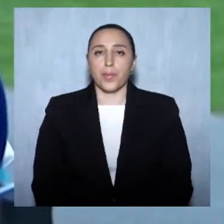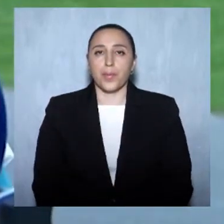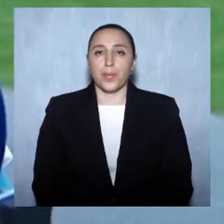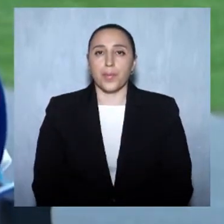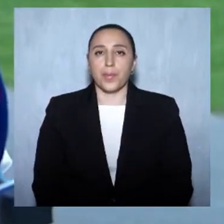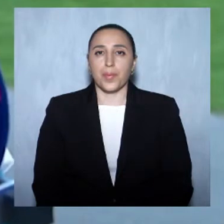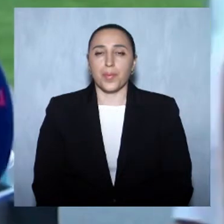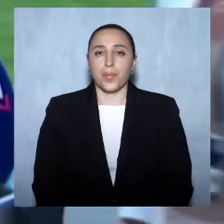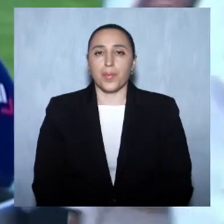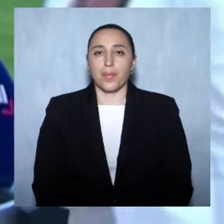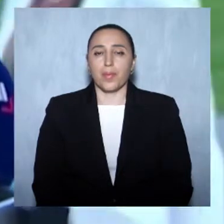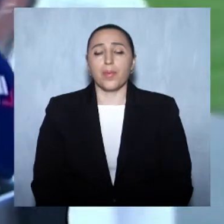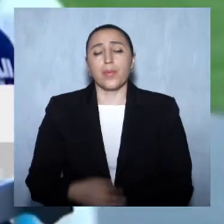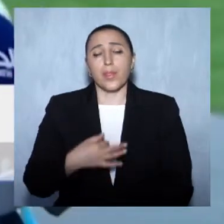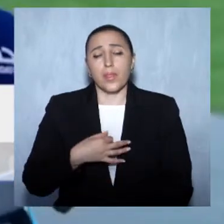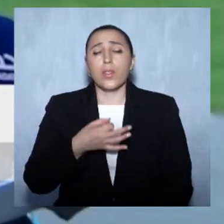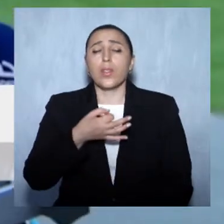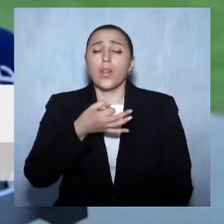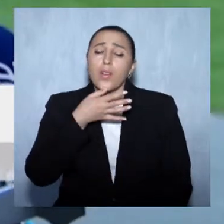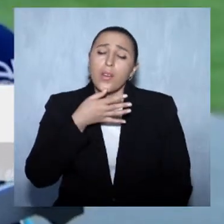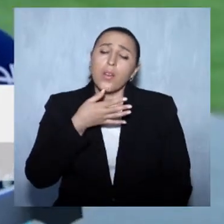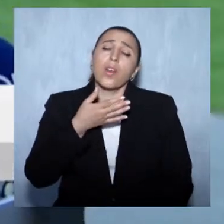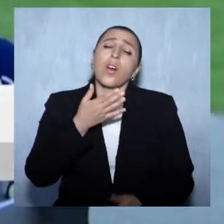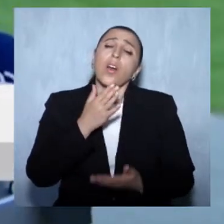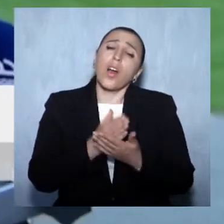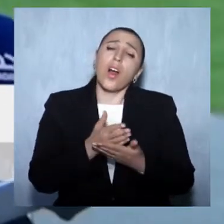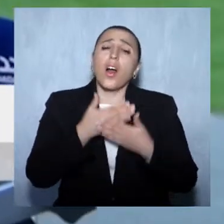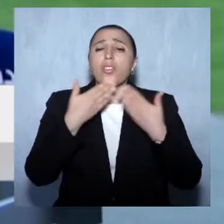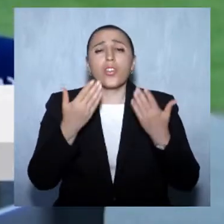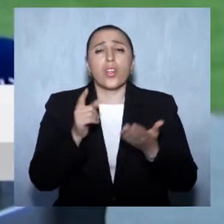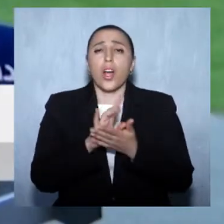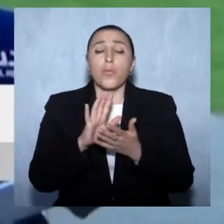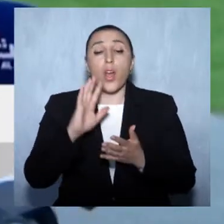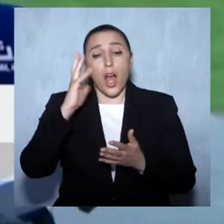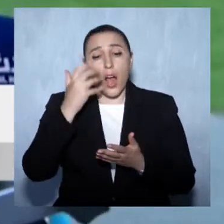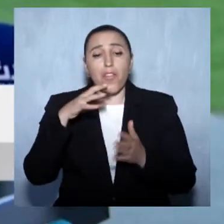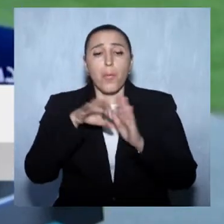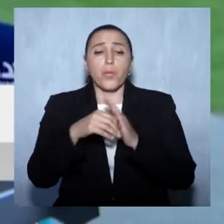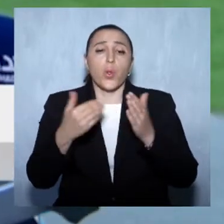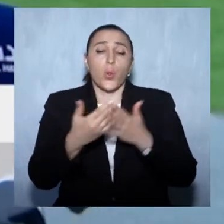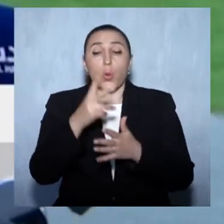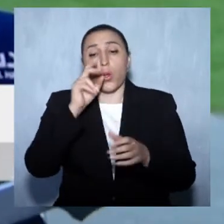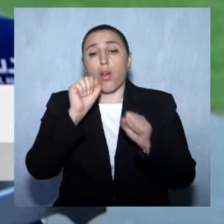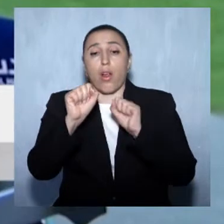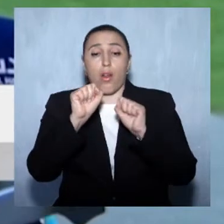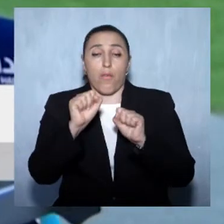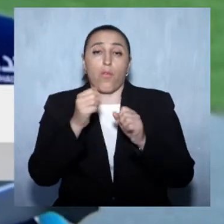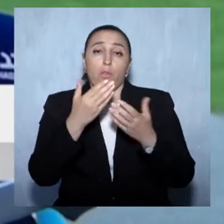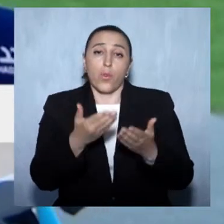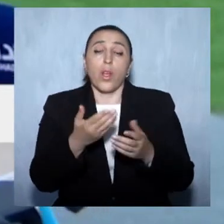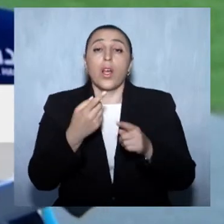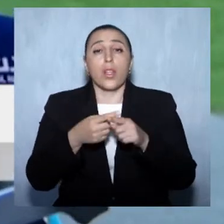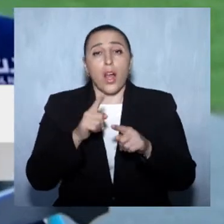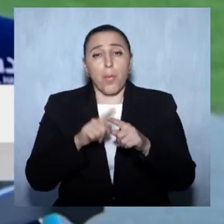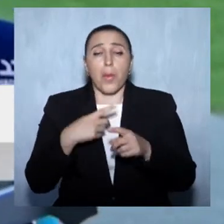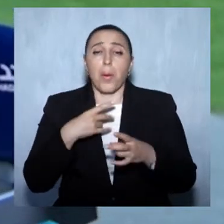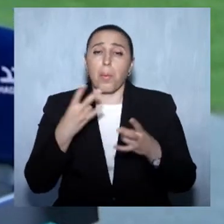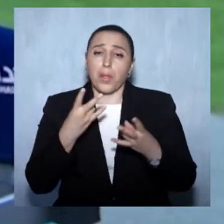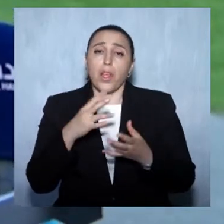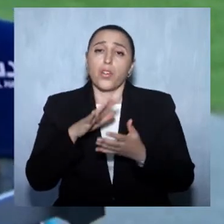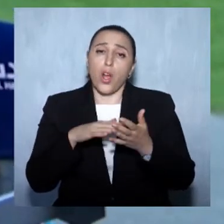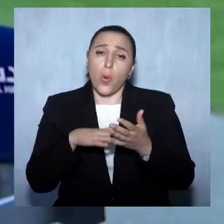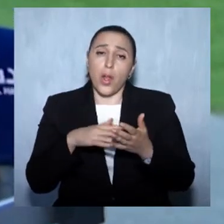die Wunden zu lecken. Դուր է գալիս մեզ դա, թե ոչ, Աֆղանստանում այլևս նոր իրականություն է ձևավորվել։ Դրա այդ մեկտեղ մենք պետք է շարունակենք